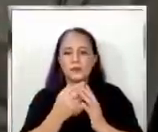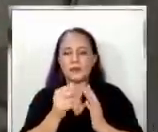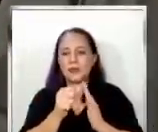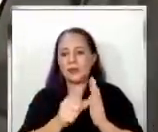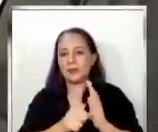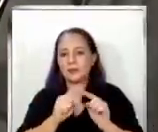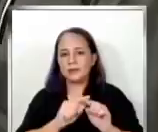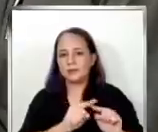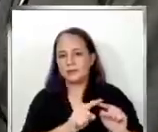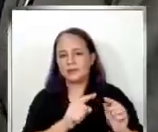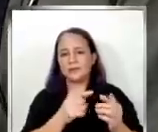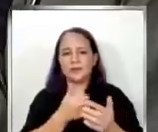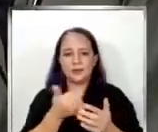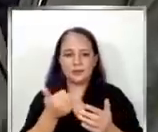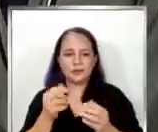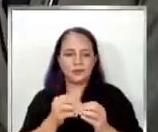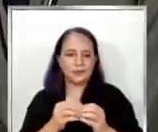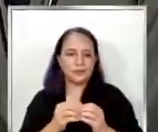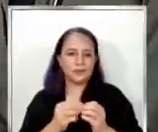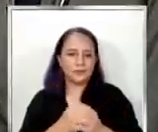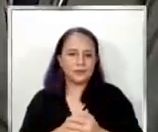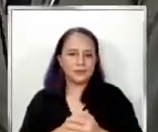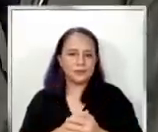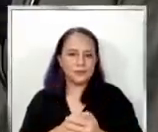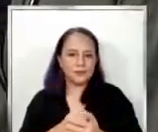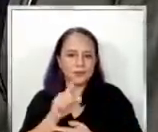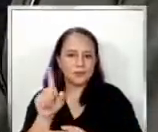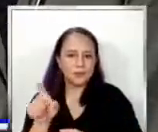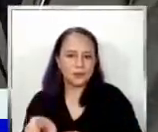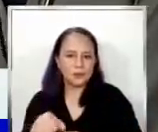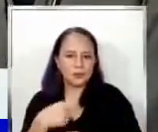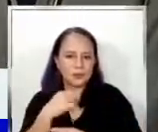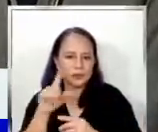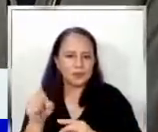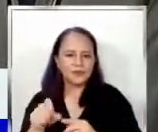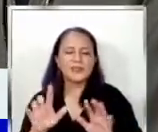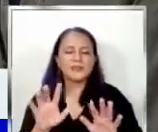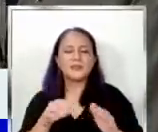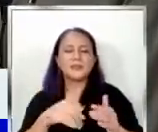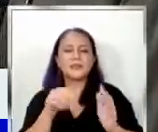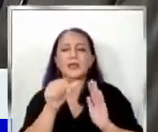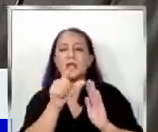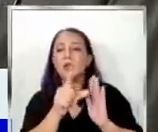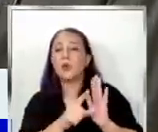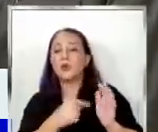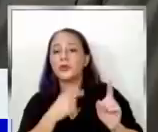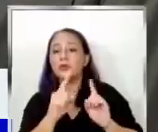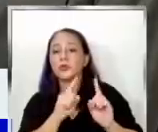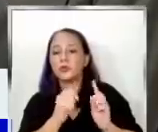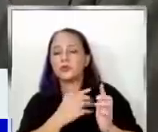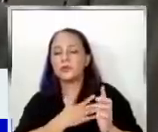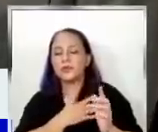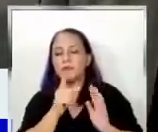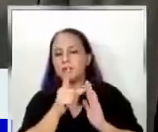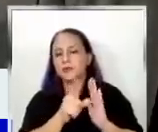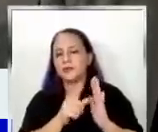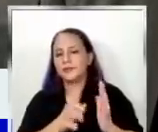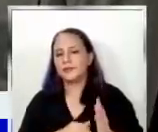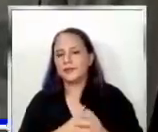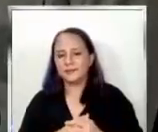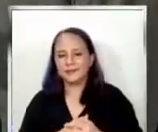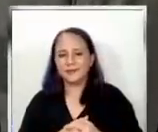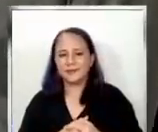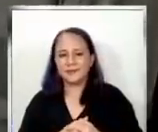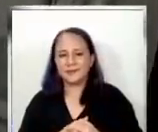Kasi nyo na ko yung mga baril? Yung abogado na lang po makakausap mo. Pasensya na po. Kano matagal na kayo sa